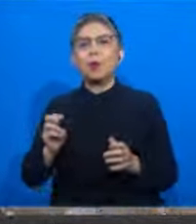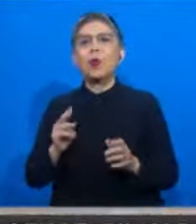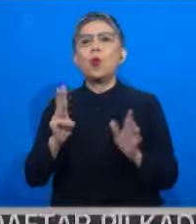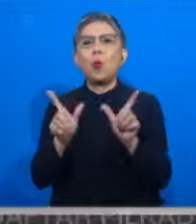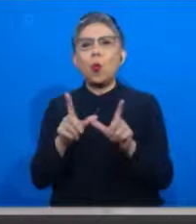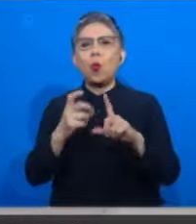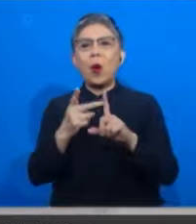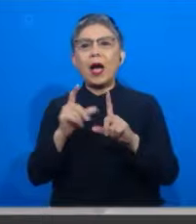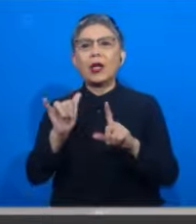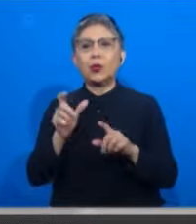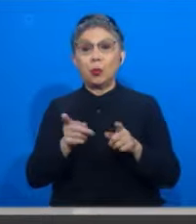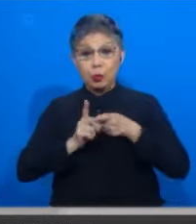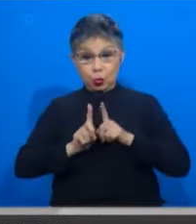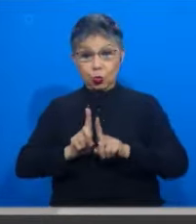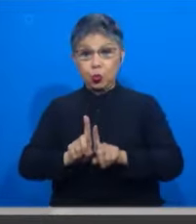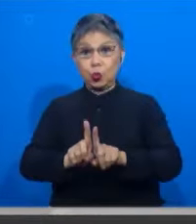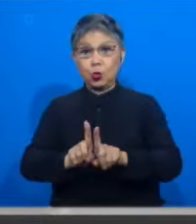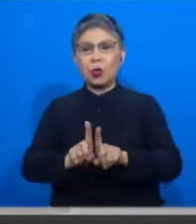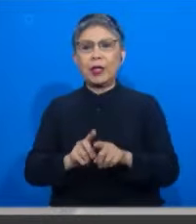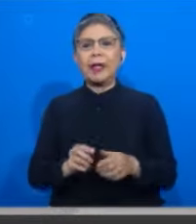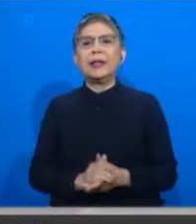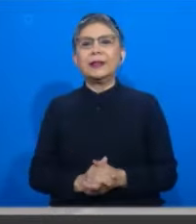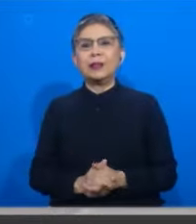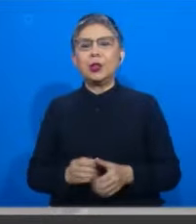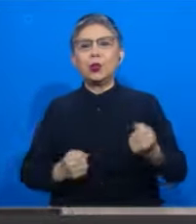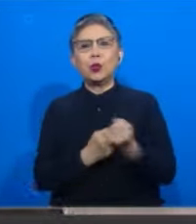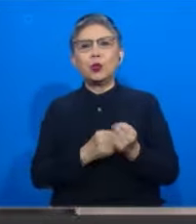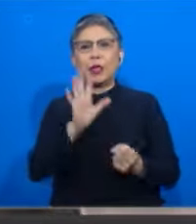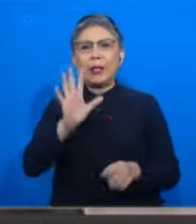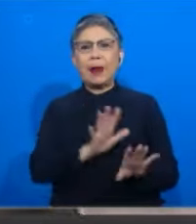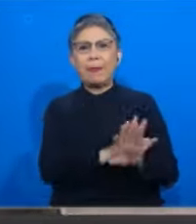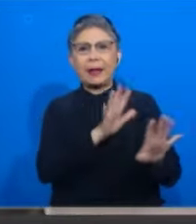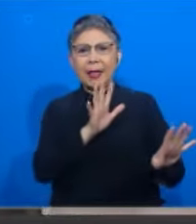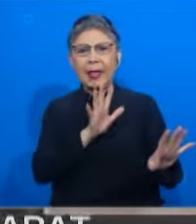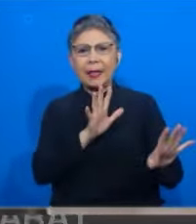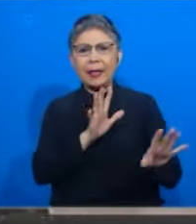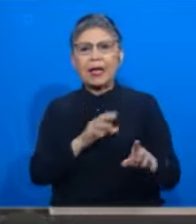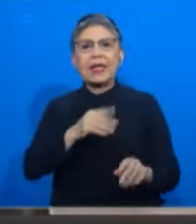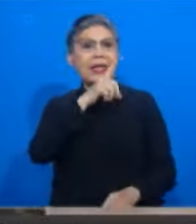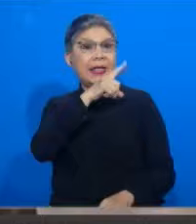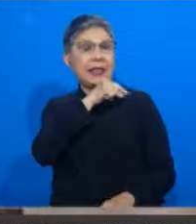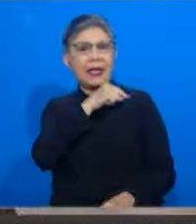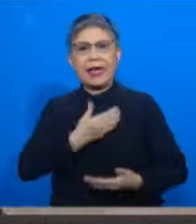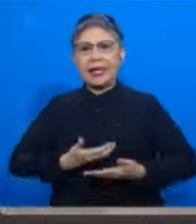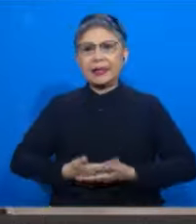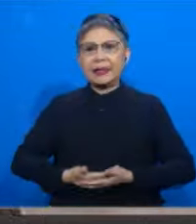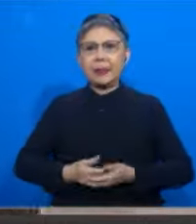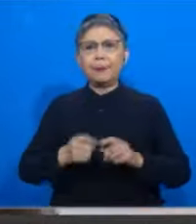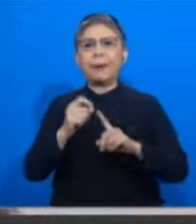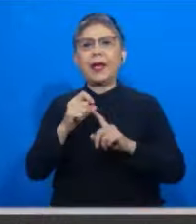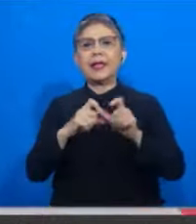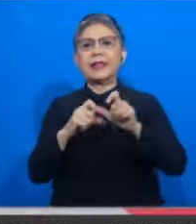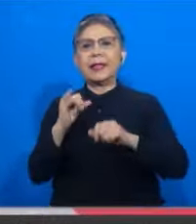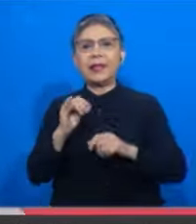Wahyu. Pasangan Bacabup Wahyu Ramzy ini diusung 5 partai, yaitu Partai Gerindra, Nasdem, PSI,